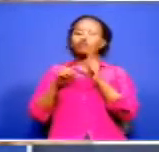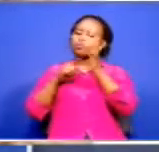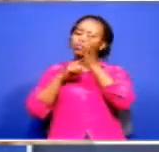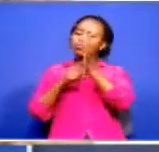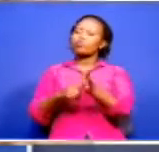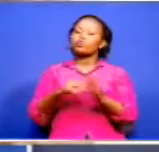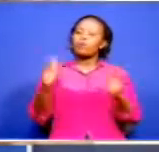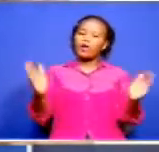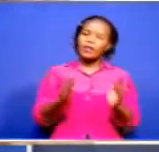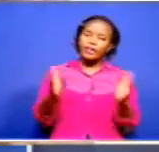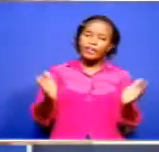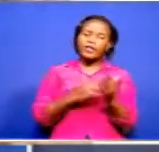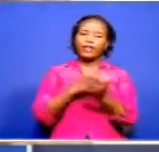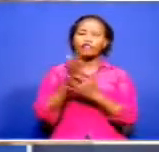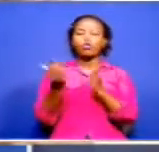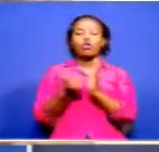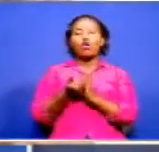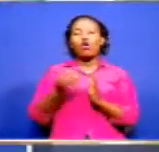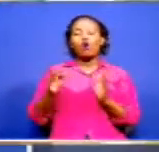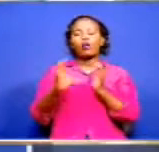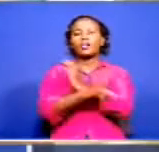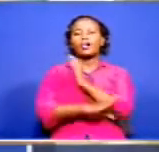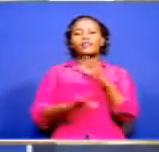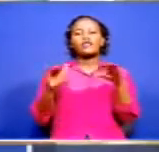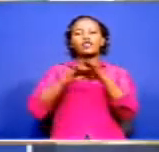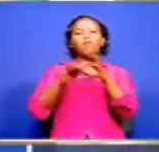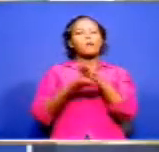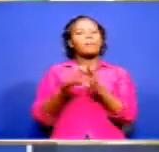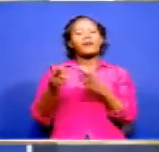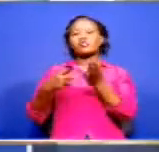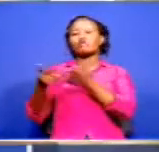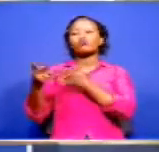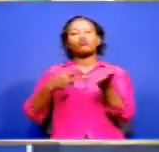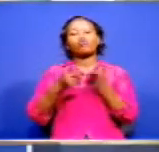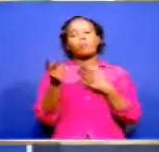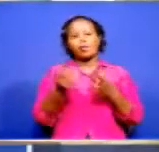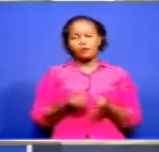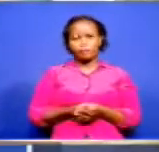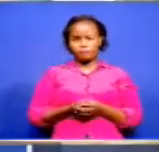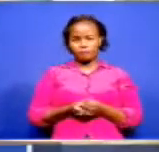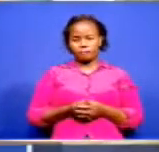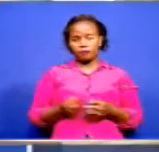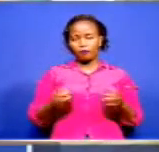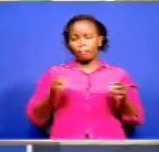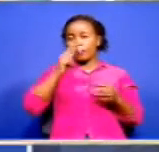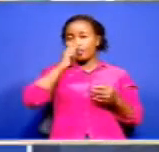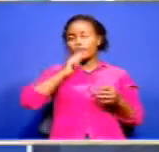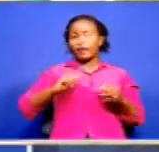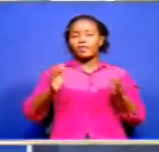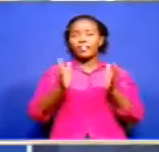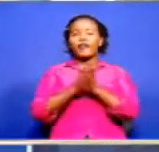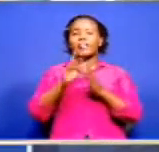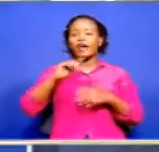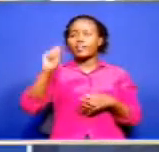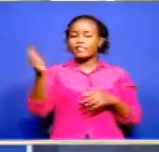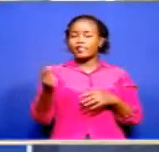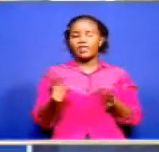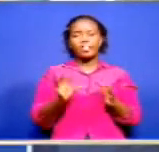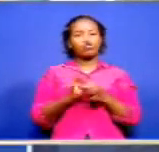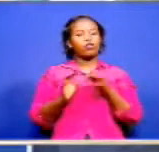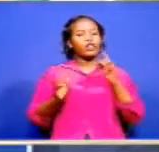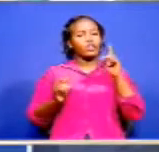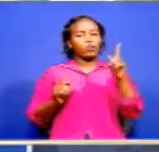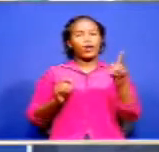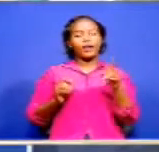nchi wanachama kulipa michango yake. Nchi ya Tanzania na nchi ya Kenya ni kitu kimoja, na safari